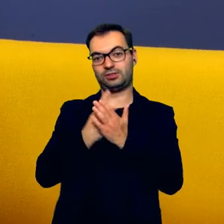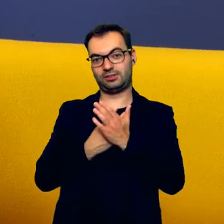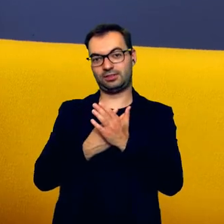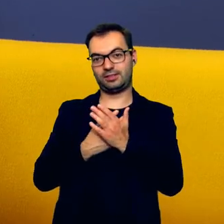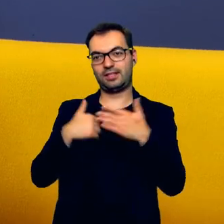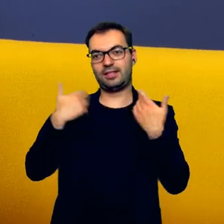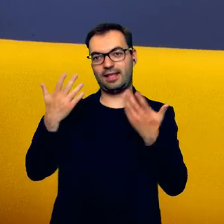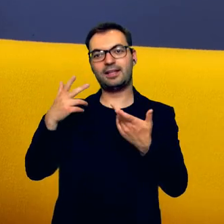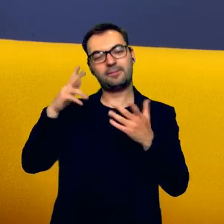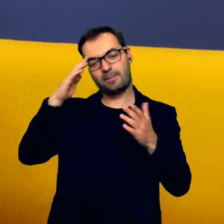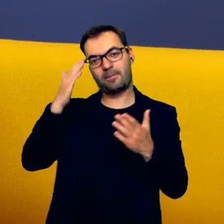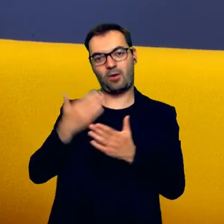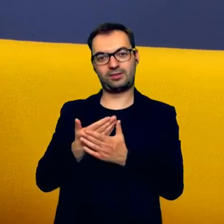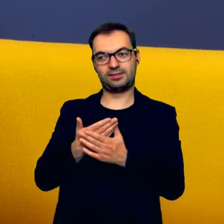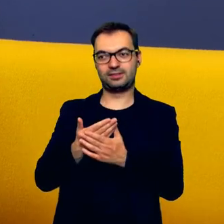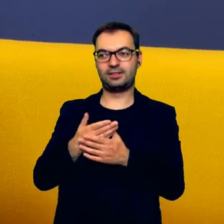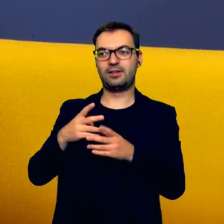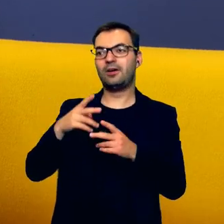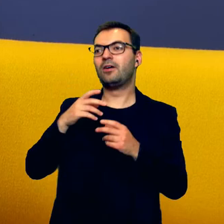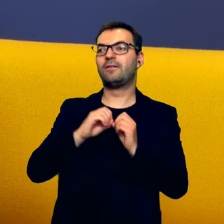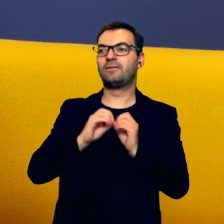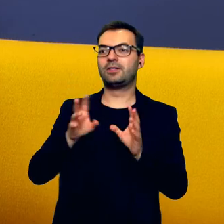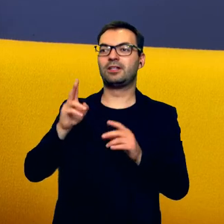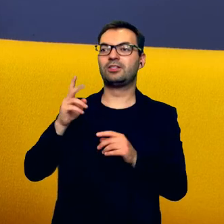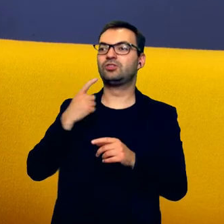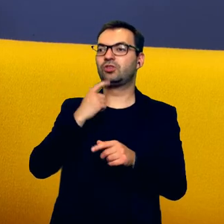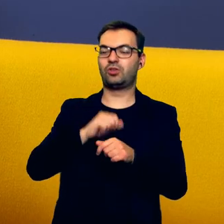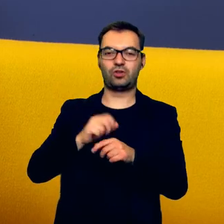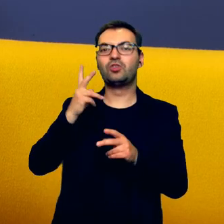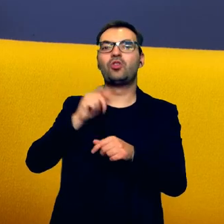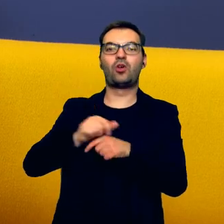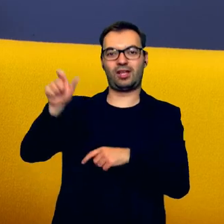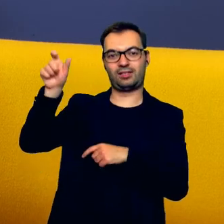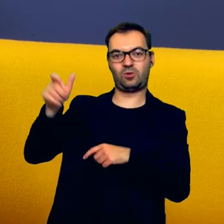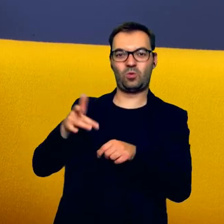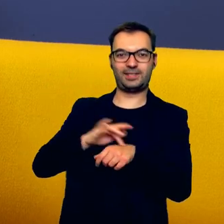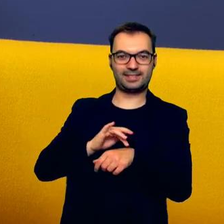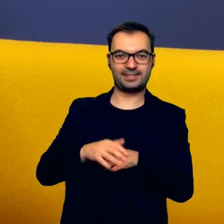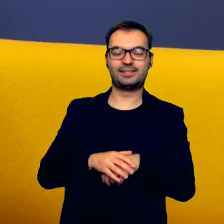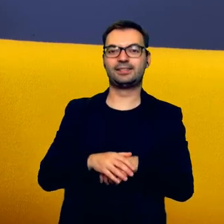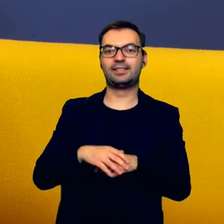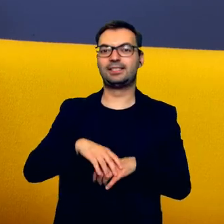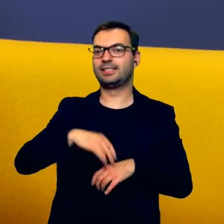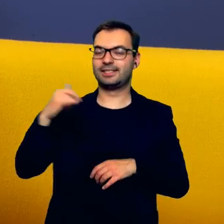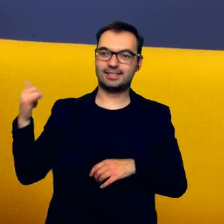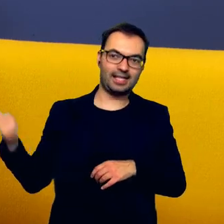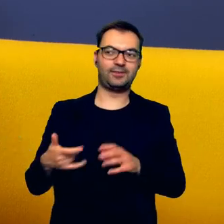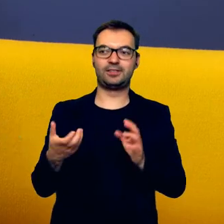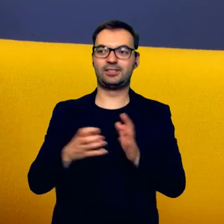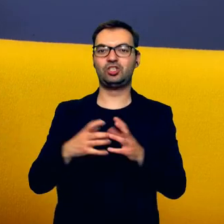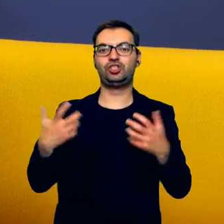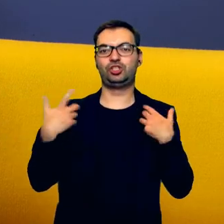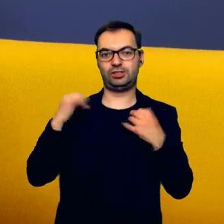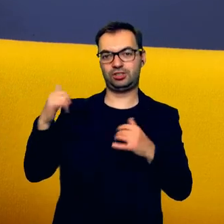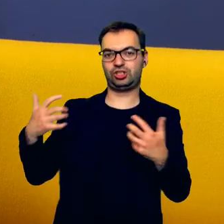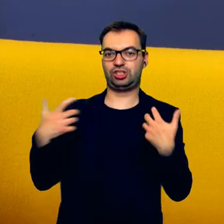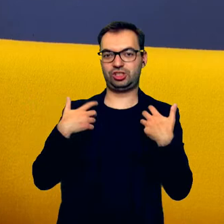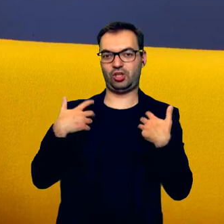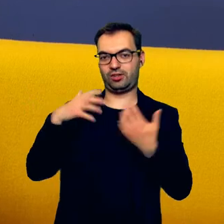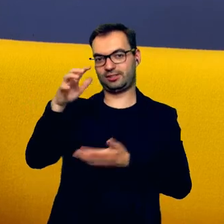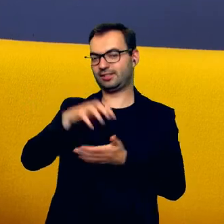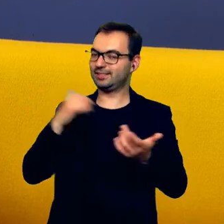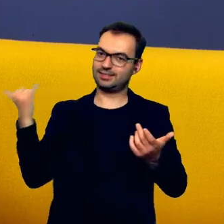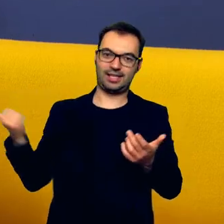pierwszy z nią stykają, uświadomić, co to jest za człowiek, zawsze zamieszczam taki życiorys